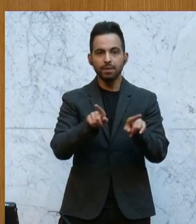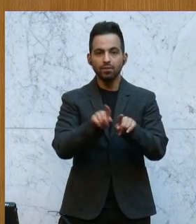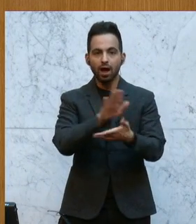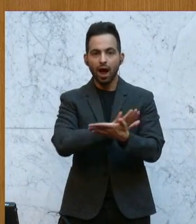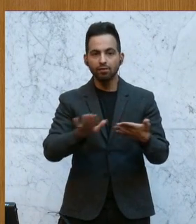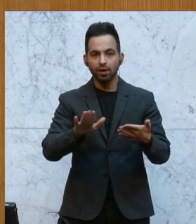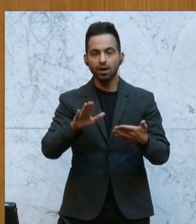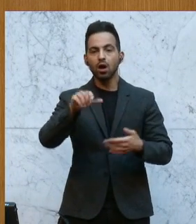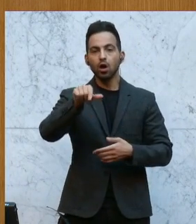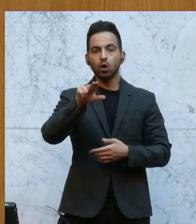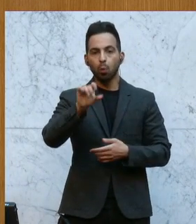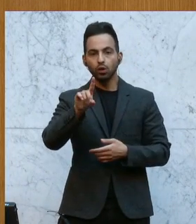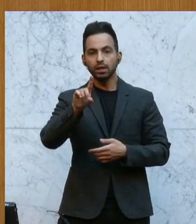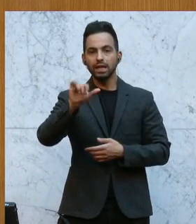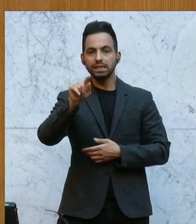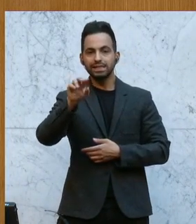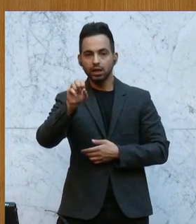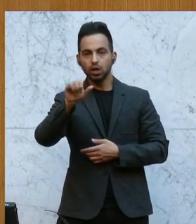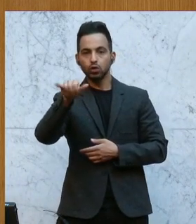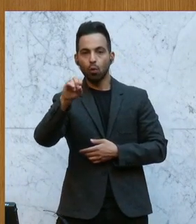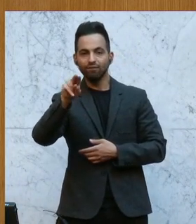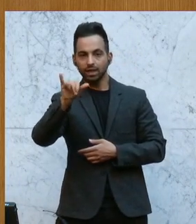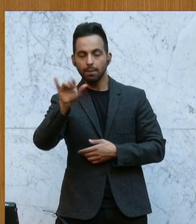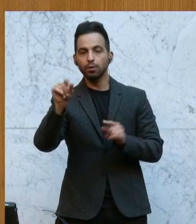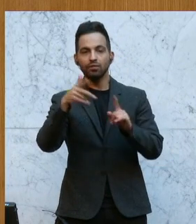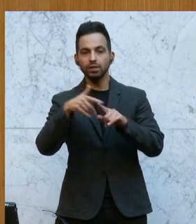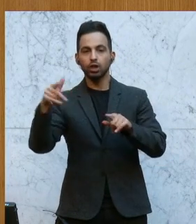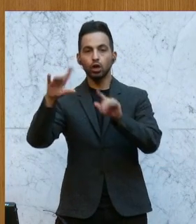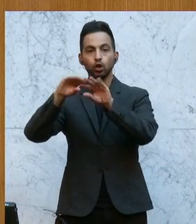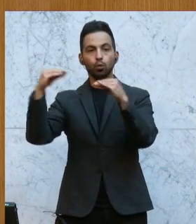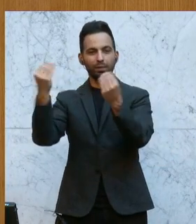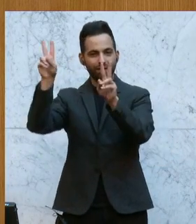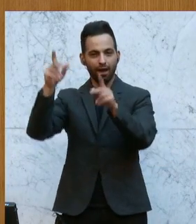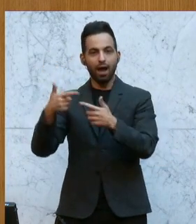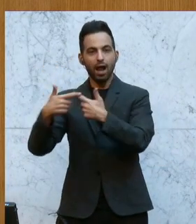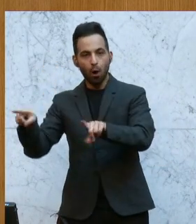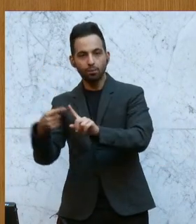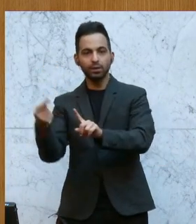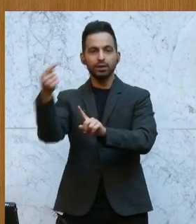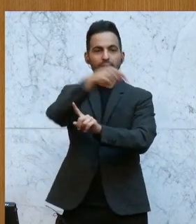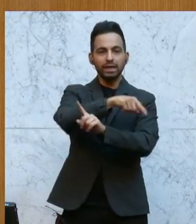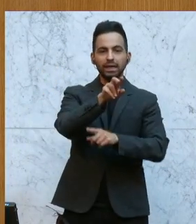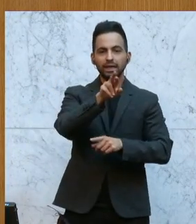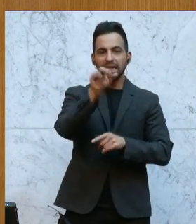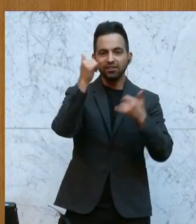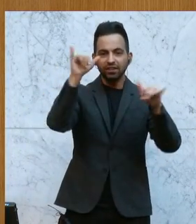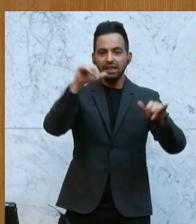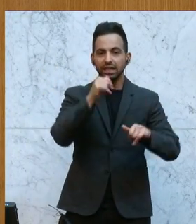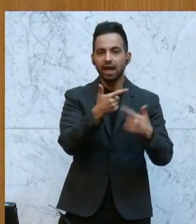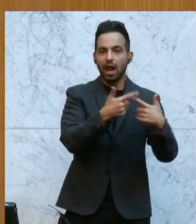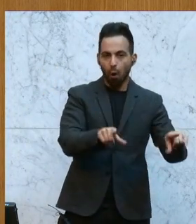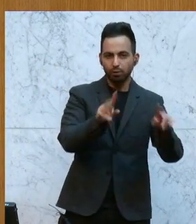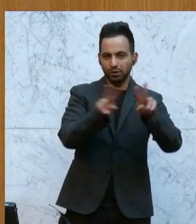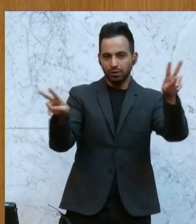licet Jovi, non licet Bobi, also was Jupiter erlaubt ist, ist dem Rindvieh nicht erlaubt.